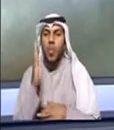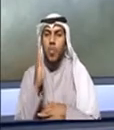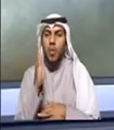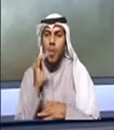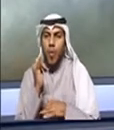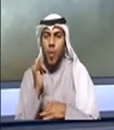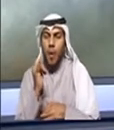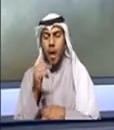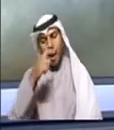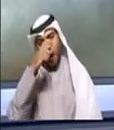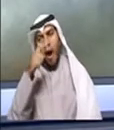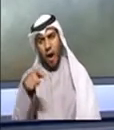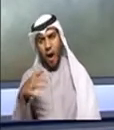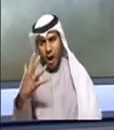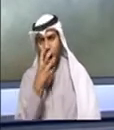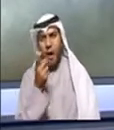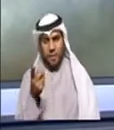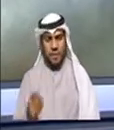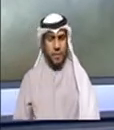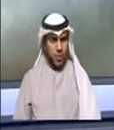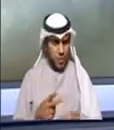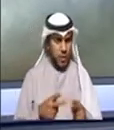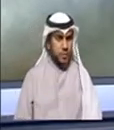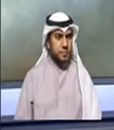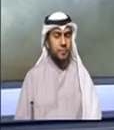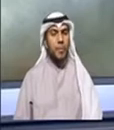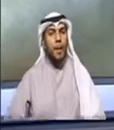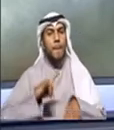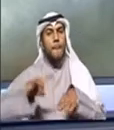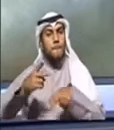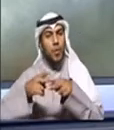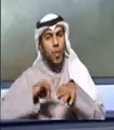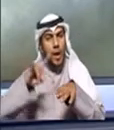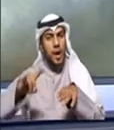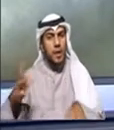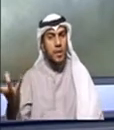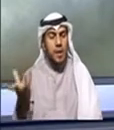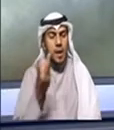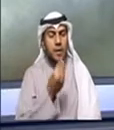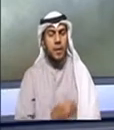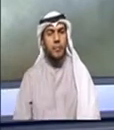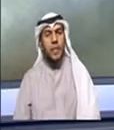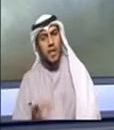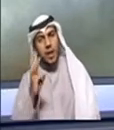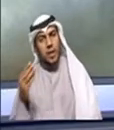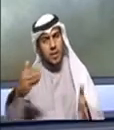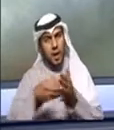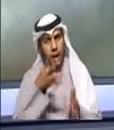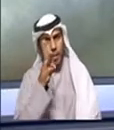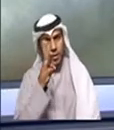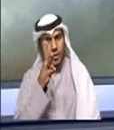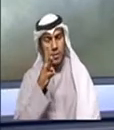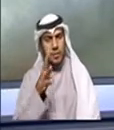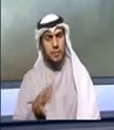عشر الى احداشر درجه مئويه في الكويت مطار الكويت مدينه الكويت تتراوح درجات الحراره الصغرى ما بين ثلاثه عشر الى اربعطاش اذار جميع